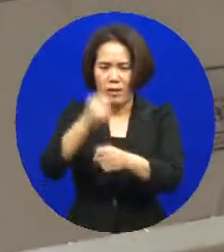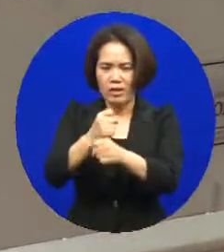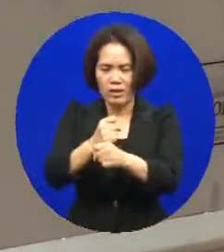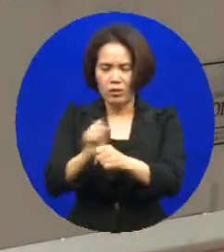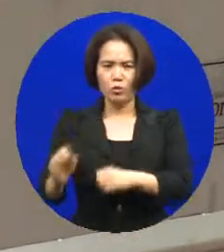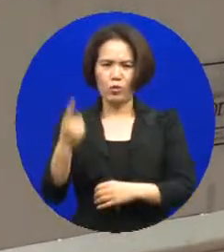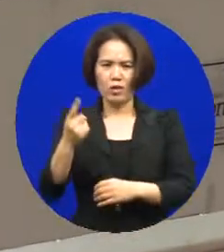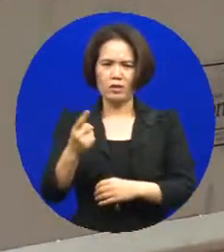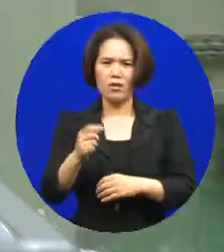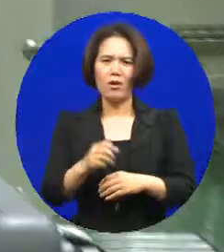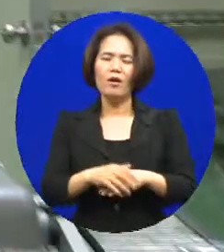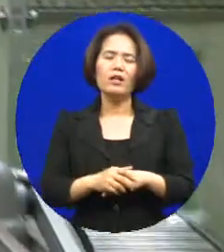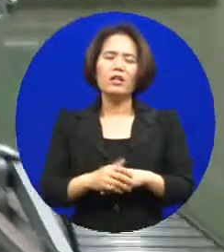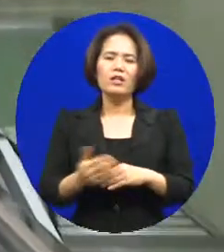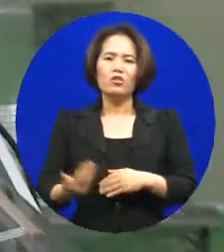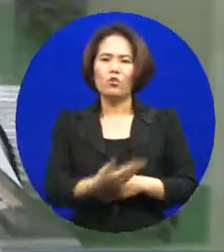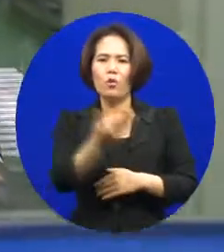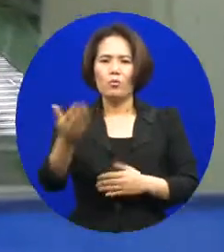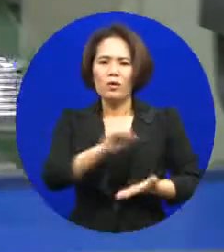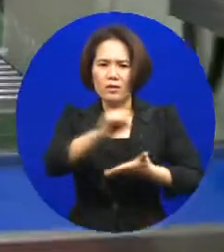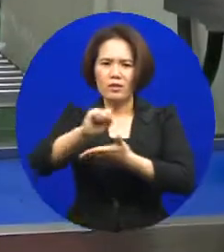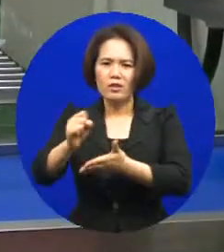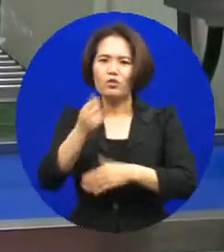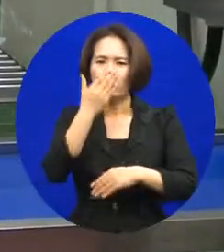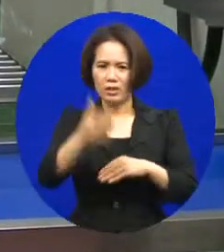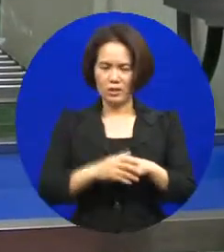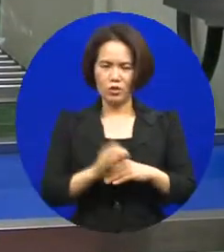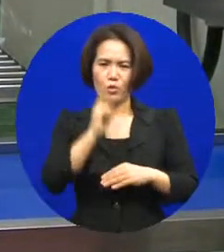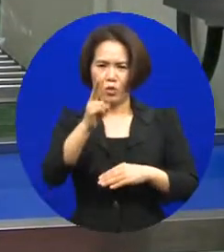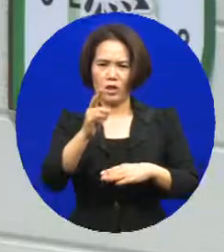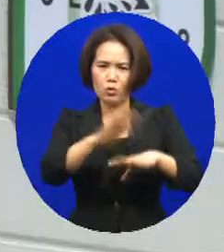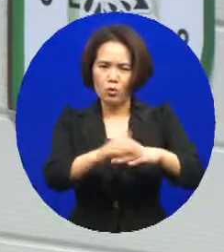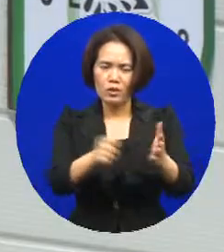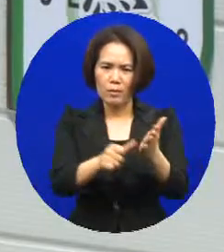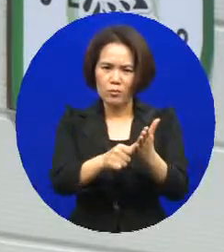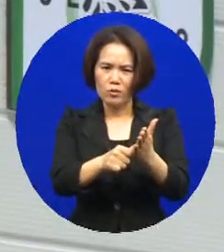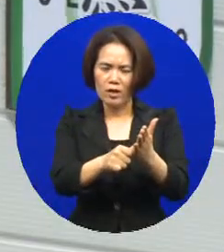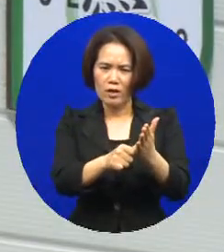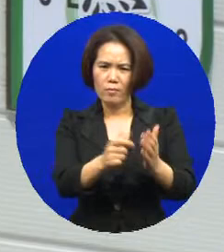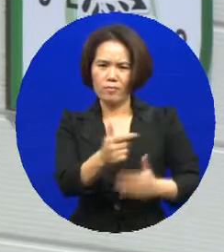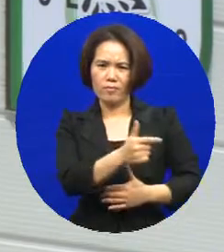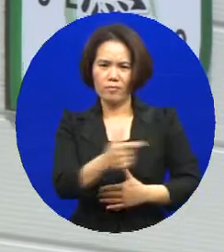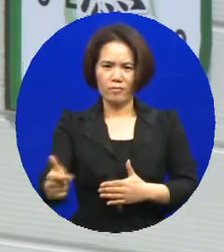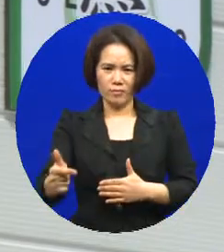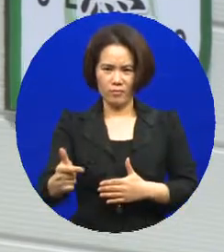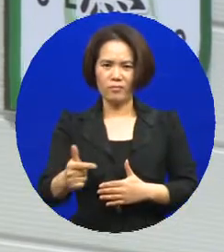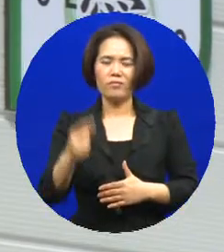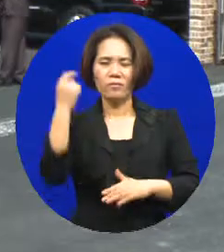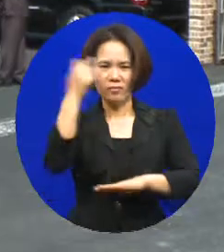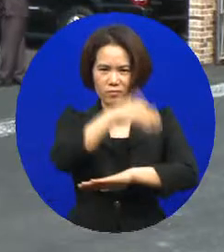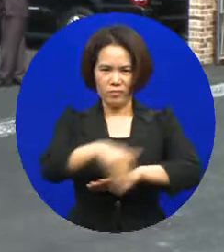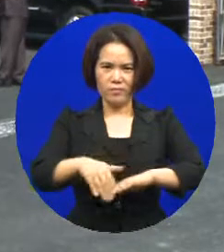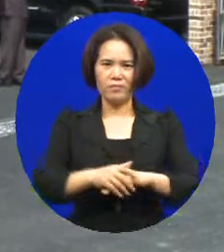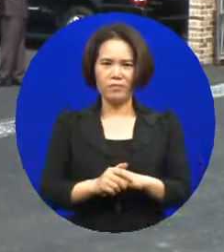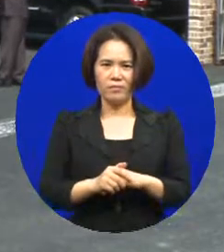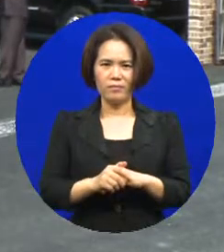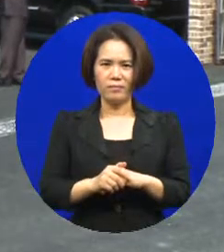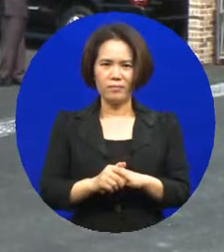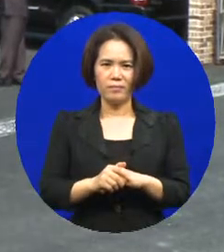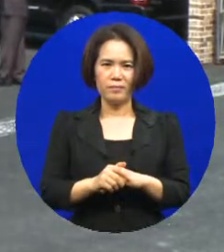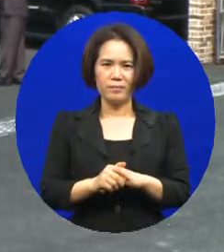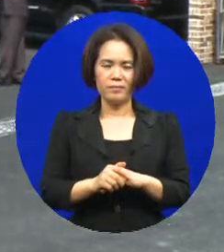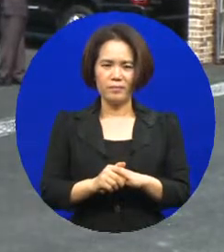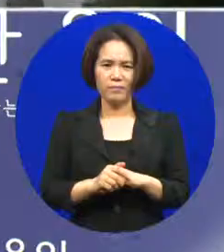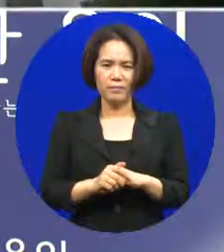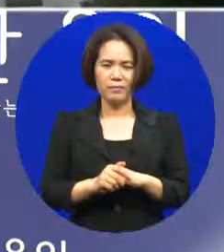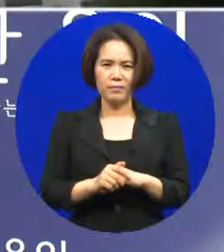통해 최상의 상태로 소비자에게 전달될 수 있게 돼 용인 농산물의 브랜드 가치도 높아질 것으로 보입니다.